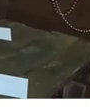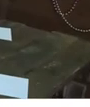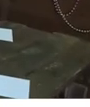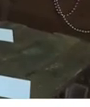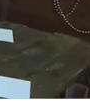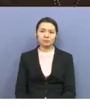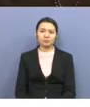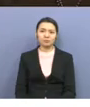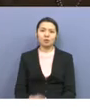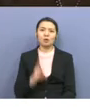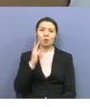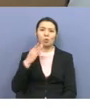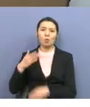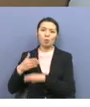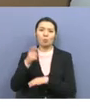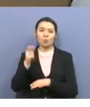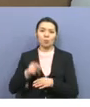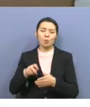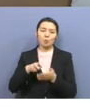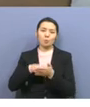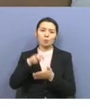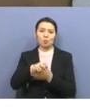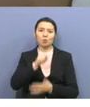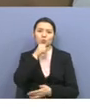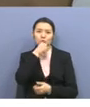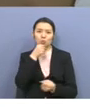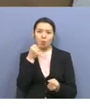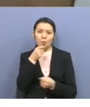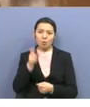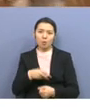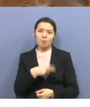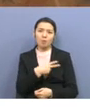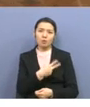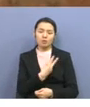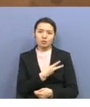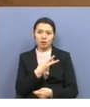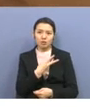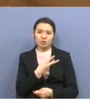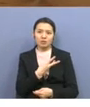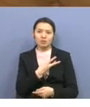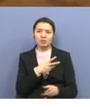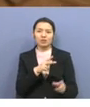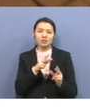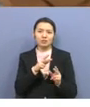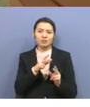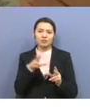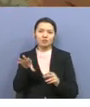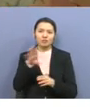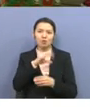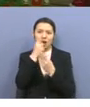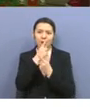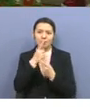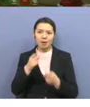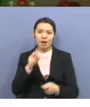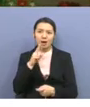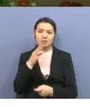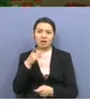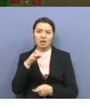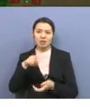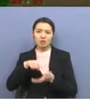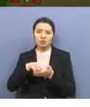Келген қонақтардың бәрі Аяз атаға хат жазып, бақсының күркесіне бас сұғып, тілек тілей алады. Қазақстандық Лапландия туралы ақпараттың барлығын Қазсанта